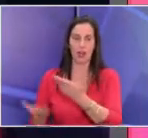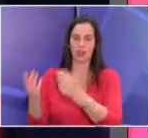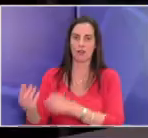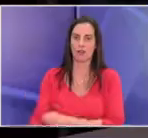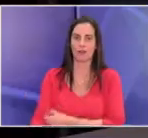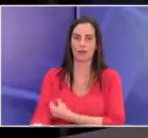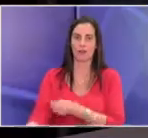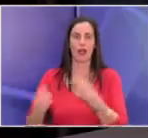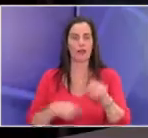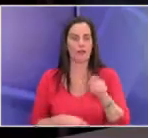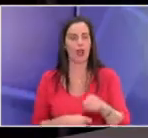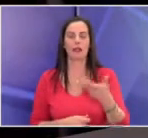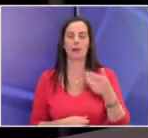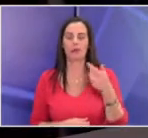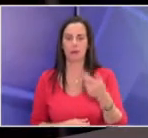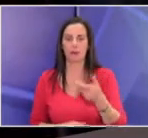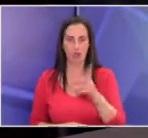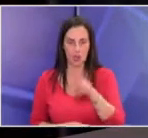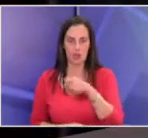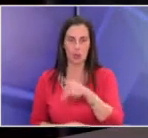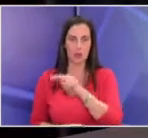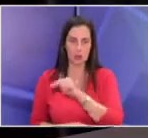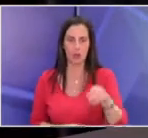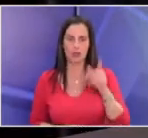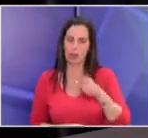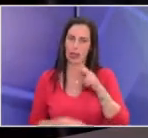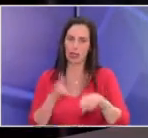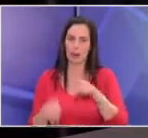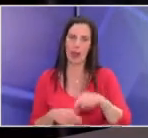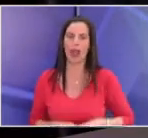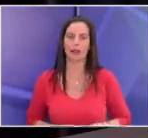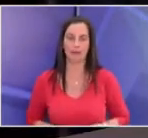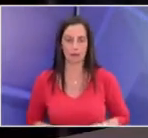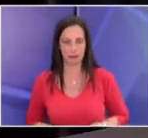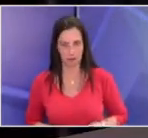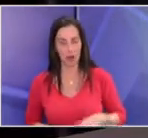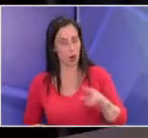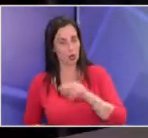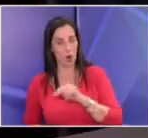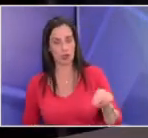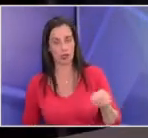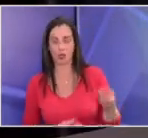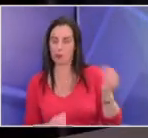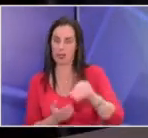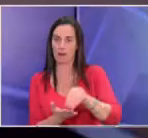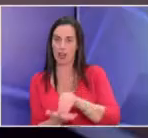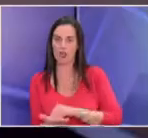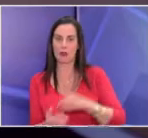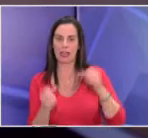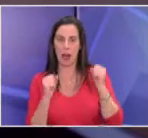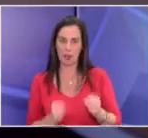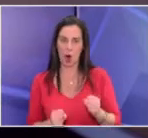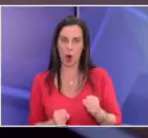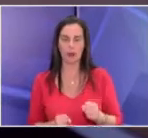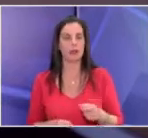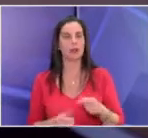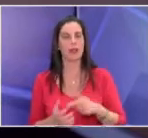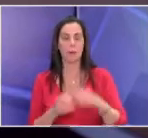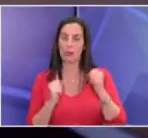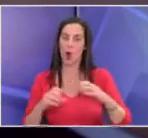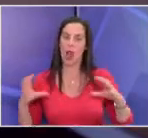בערוב, עם הזמן... אין לכם תקציב. אין לנו התקציב. כמה כסף אתם מקבלים בשנה? אנחנו עוד היום קצת עלינו, כ-39 מיליון שקלים.